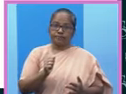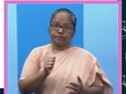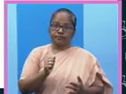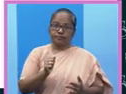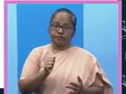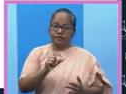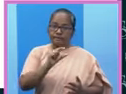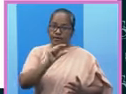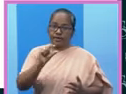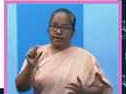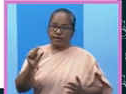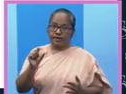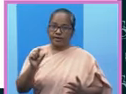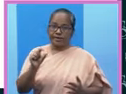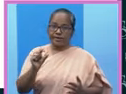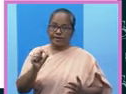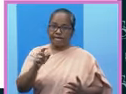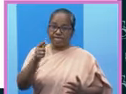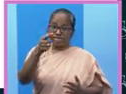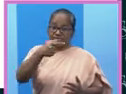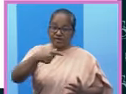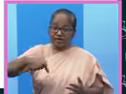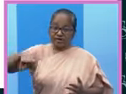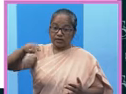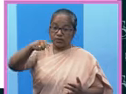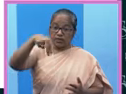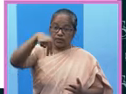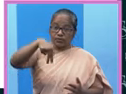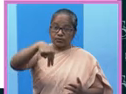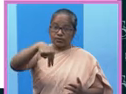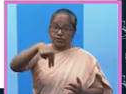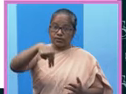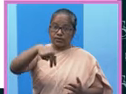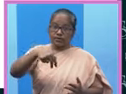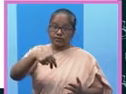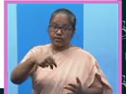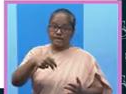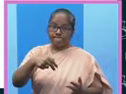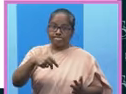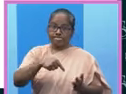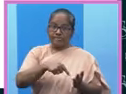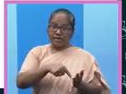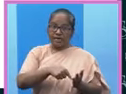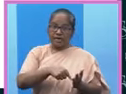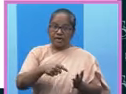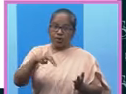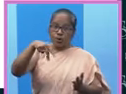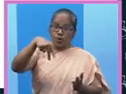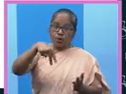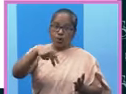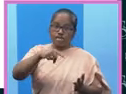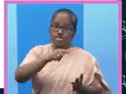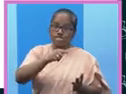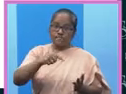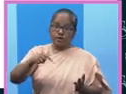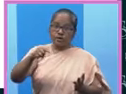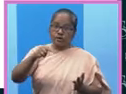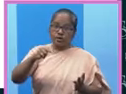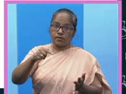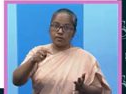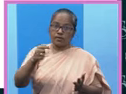அப்போ இதற்கு என்ன பேர் அப்படின்னா வட்ட கோணப்பகுதியினுடைய மைய கோணம் தீட்டா என்று சொல்லுவோம். சரிங்களா? இது மையப்புள்ளி ஓ